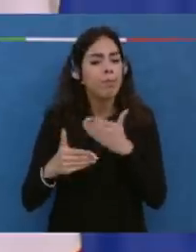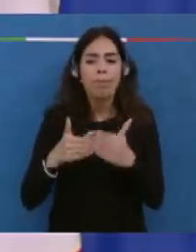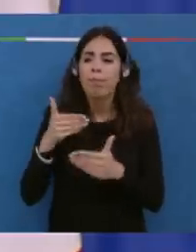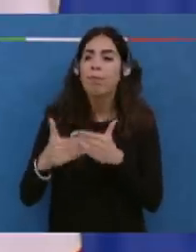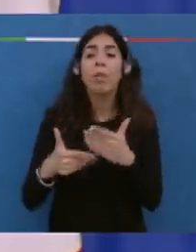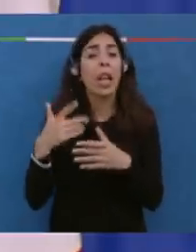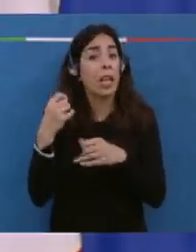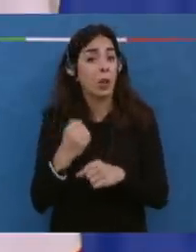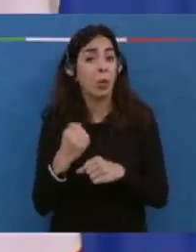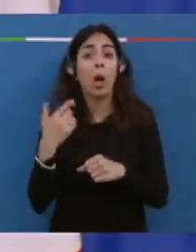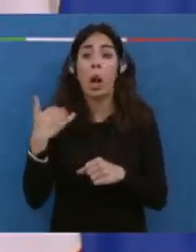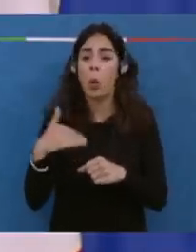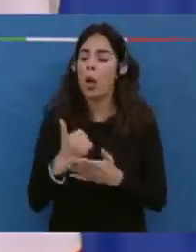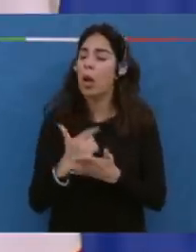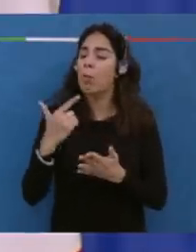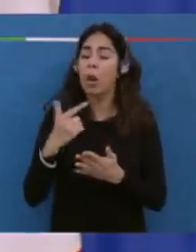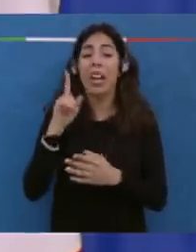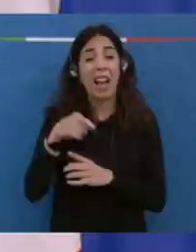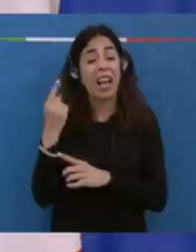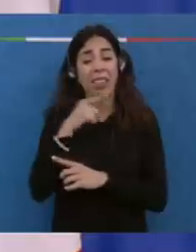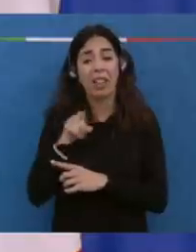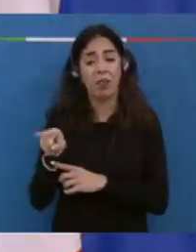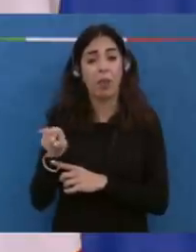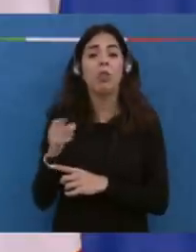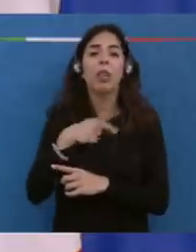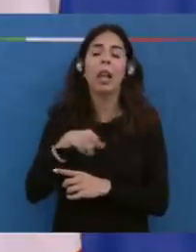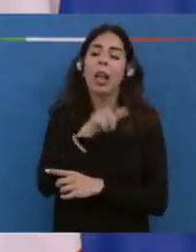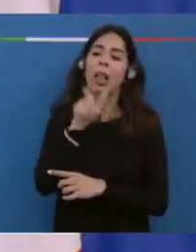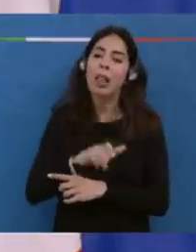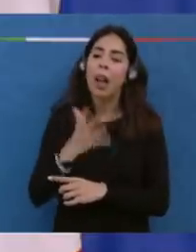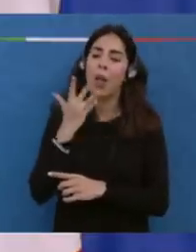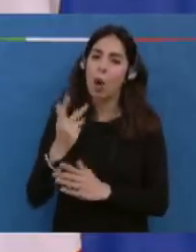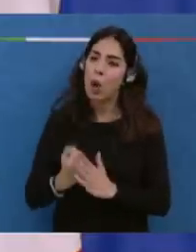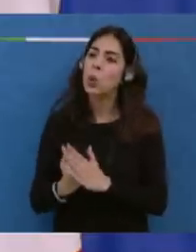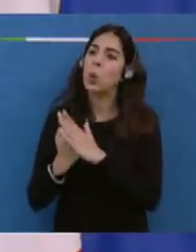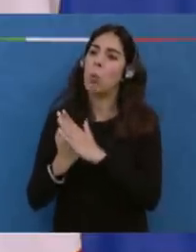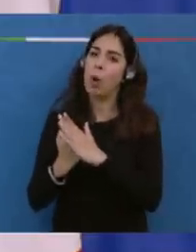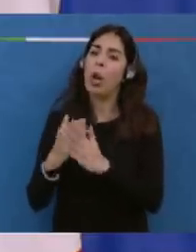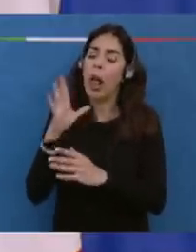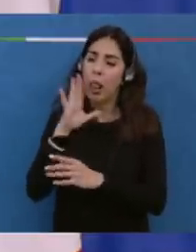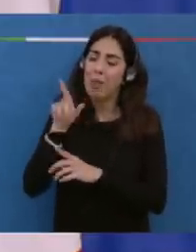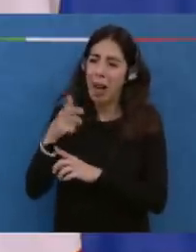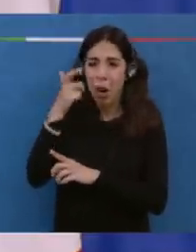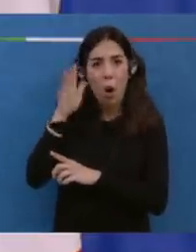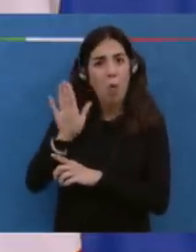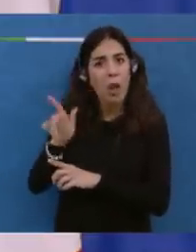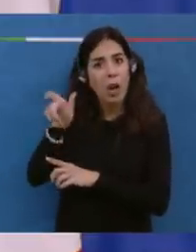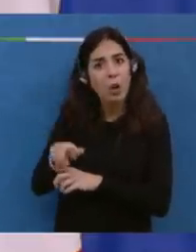e l'italia e accanto alla libia e al governo del primo ministro da buy per questo